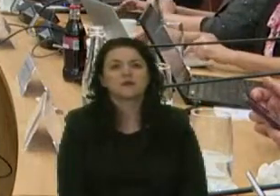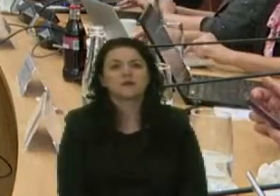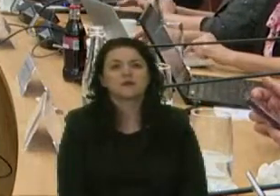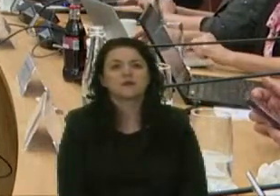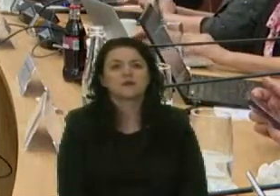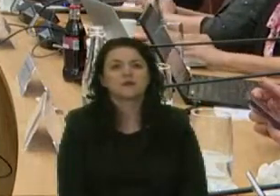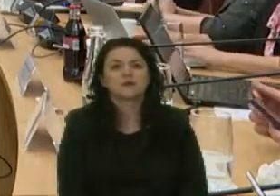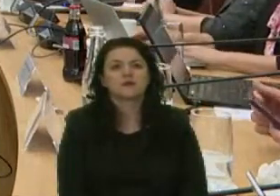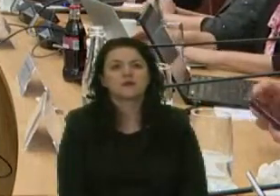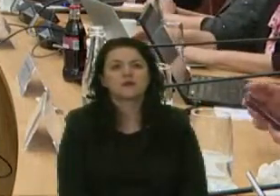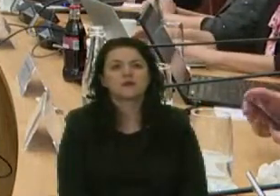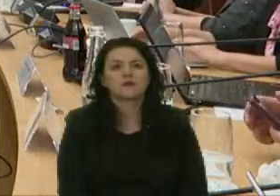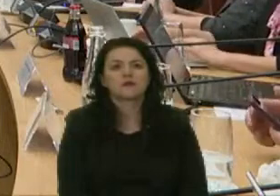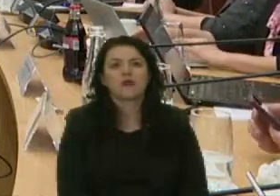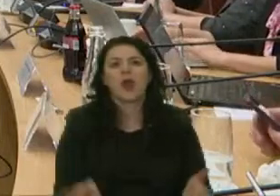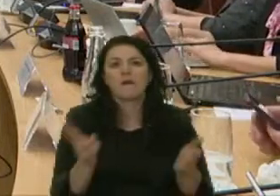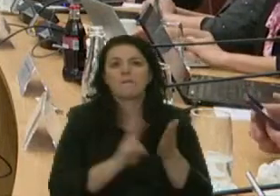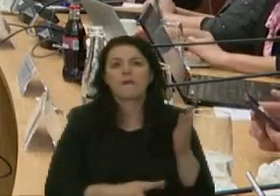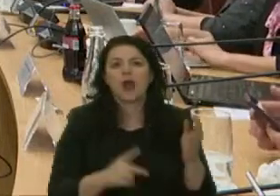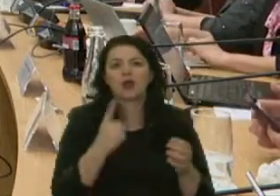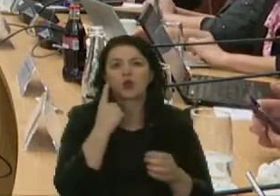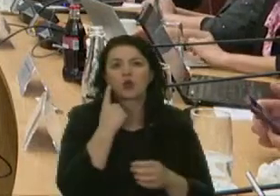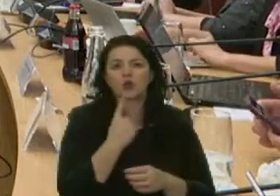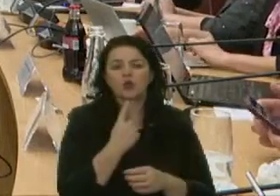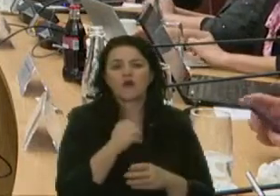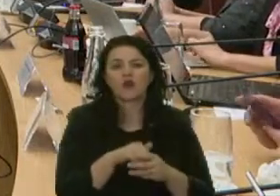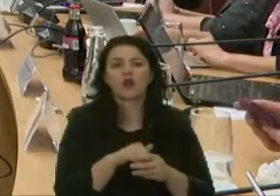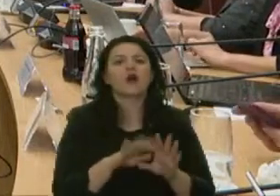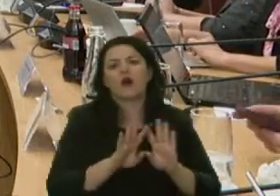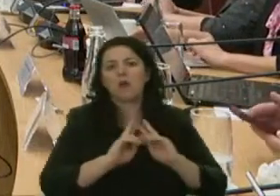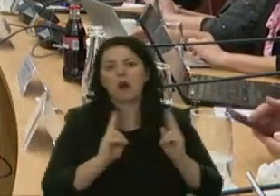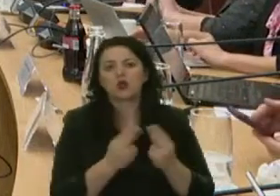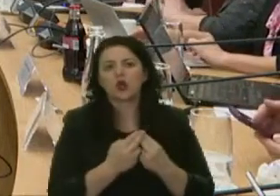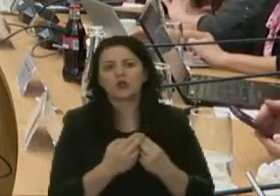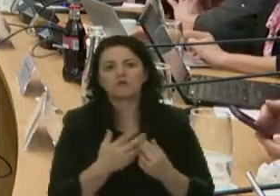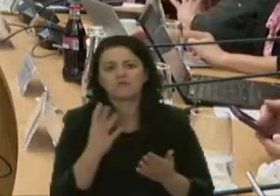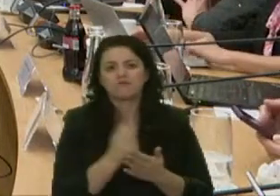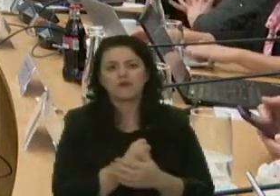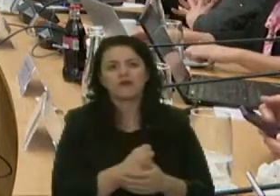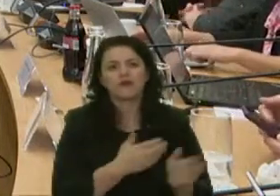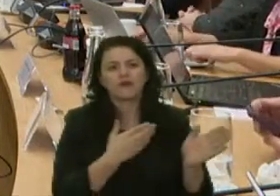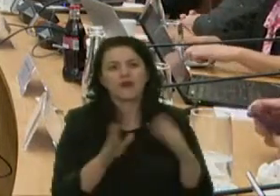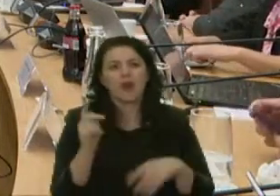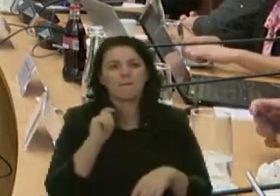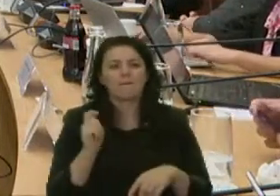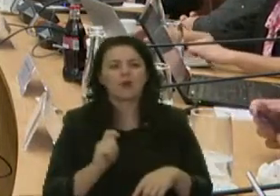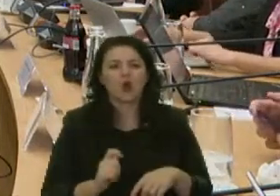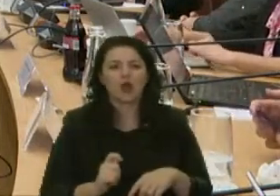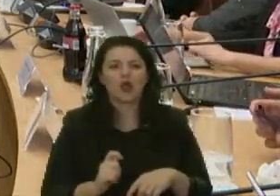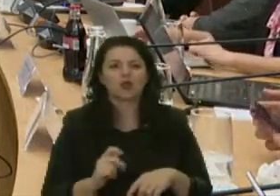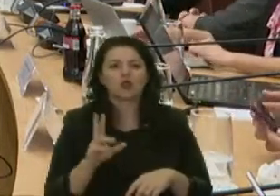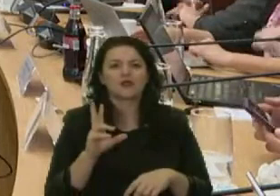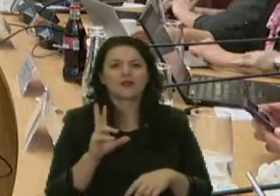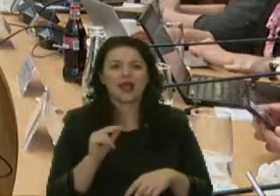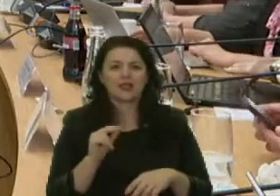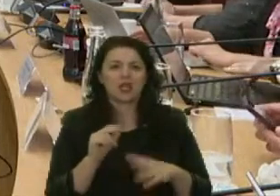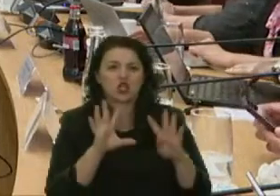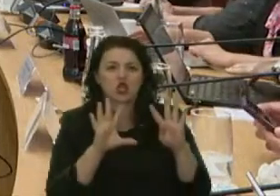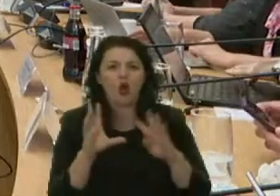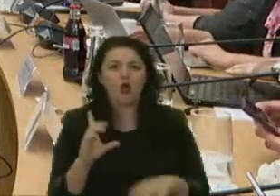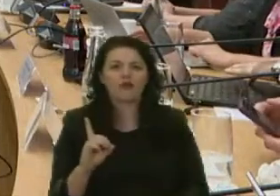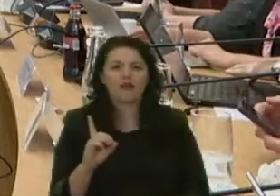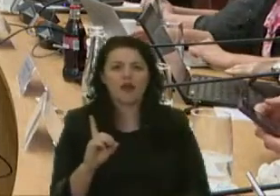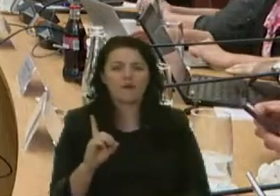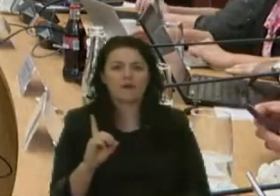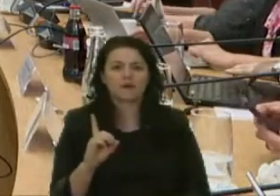c mai 27 de voturi Proiectul a trecut proiectul numărul 39d Comisia 1 Comisia de buget